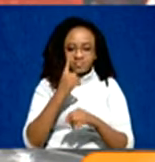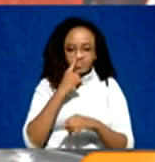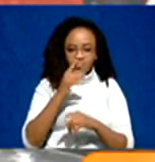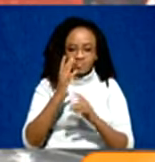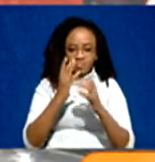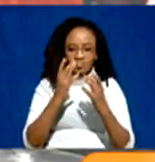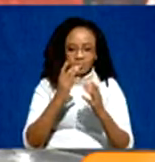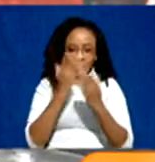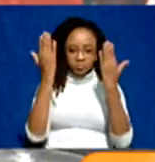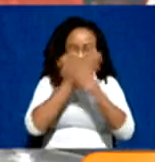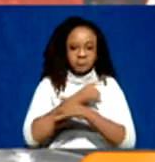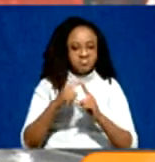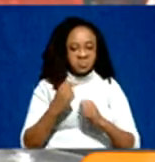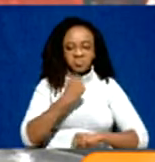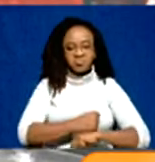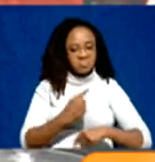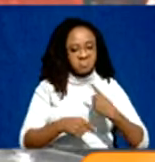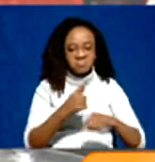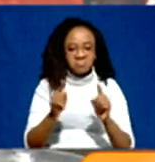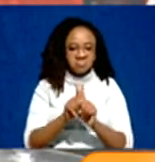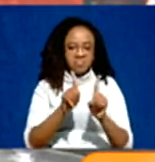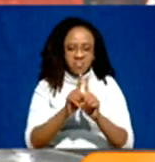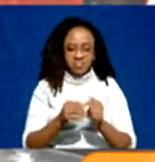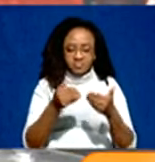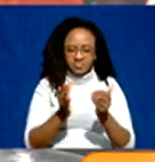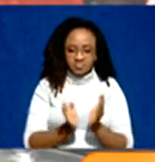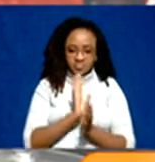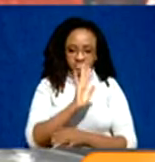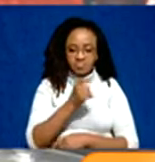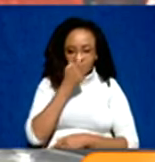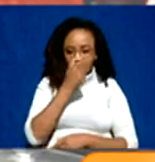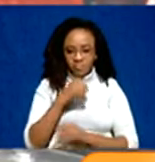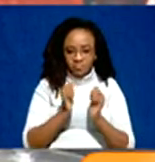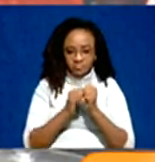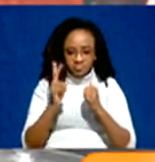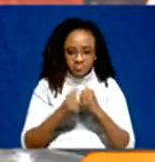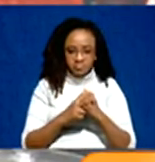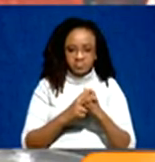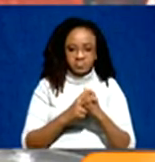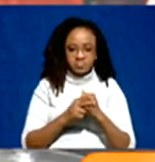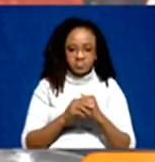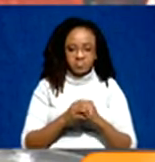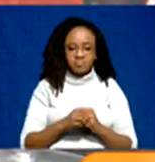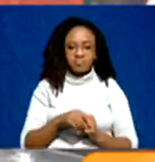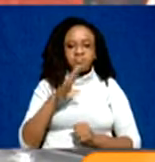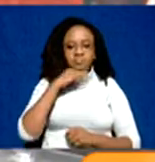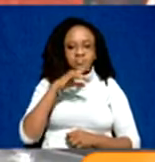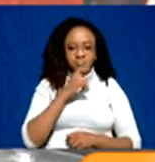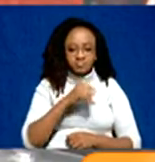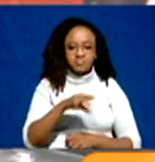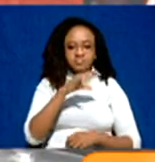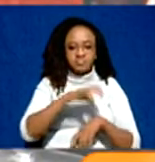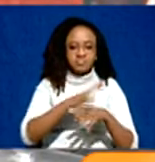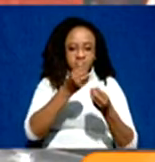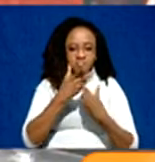lakini shule iliendelea na mipango hiyo. Familia ya Joseph Maduli mwenye umri wa miaka 17 inasema ilipokea habari za kifo cha mwana